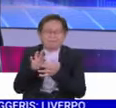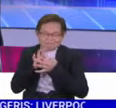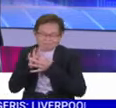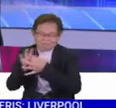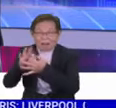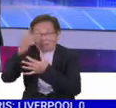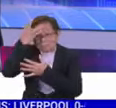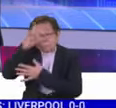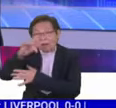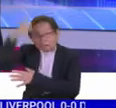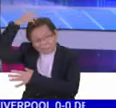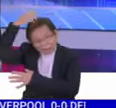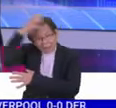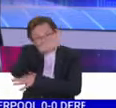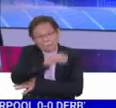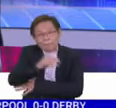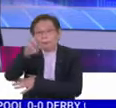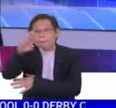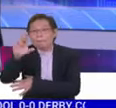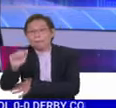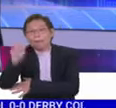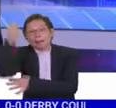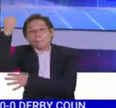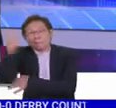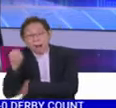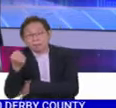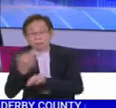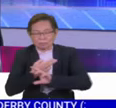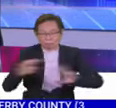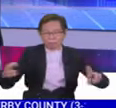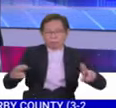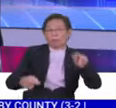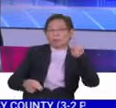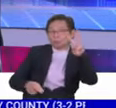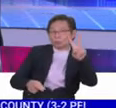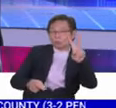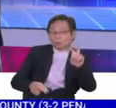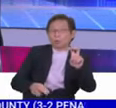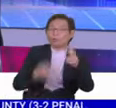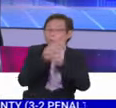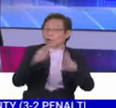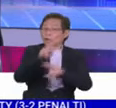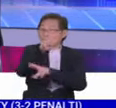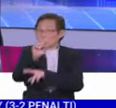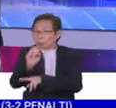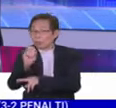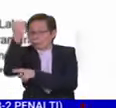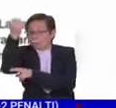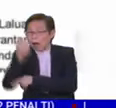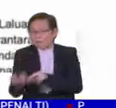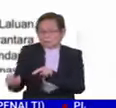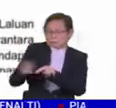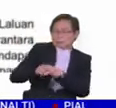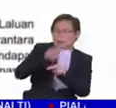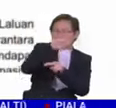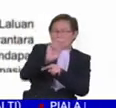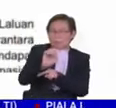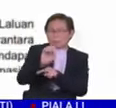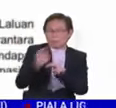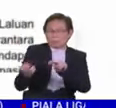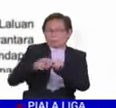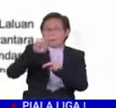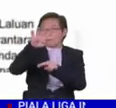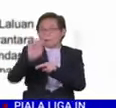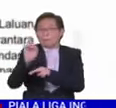Smart Selangor dan Mara Liner dengan masing-masing menyediakan 20 bas. Menerusi tambahan 40 bas